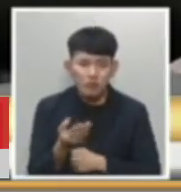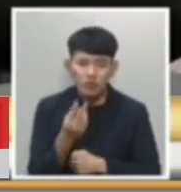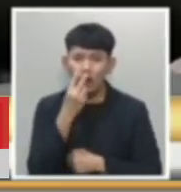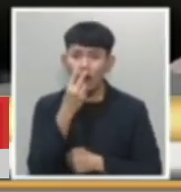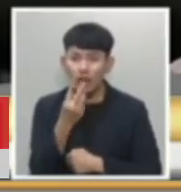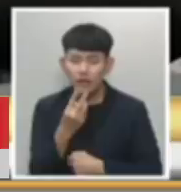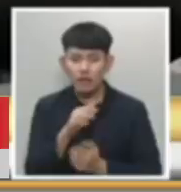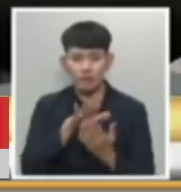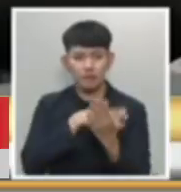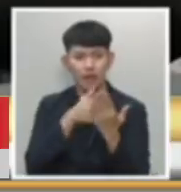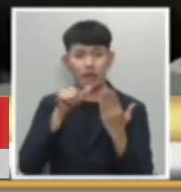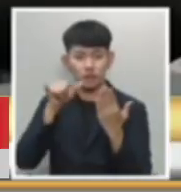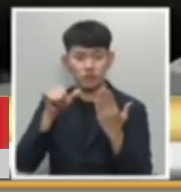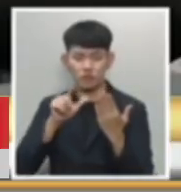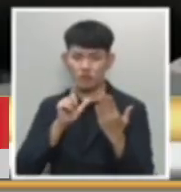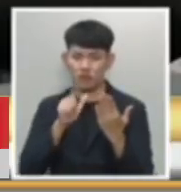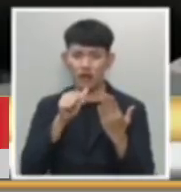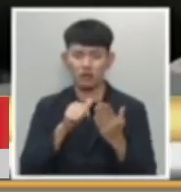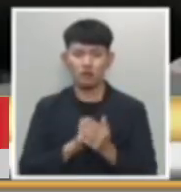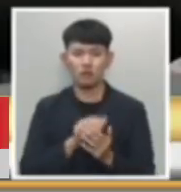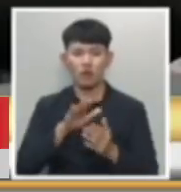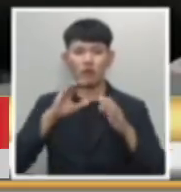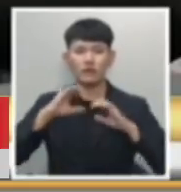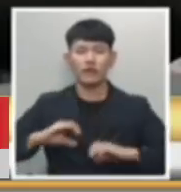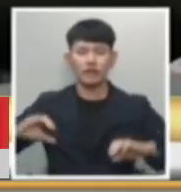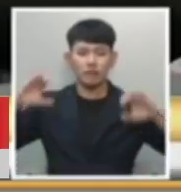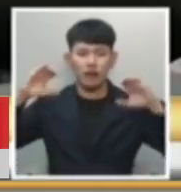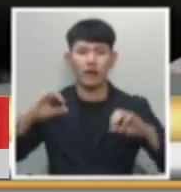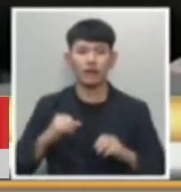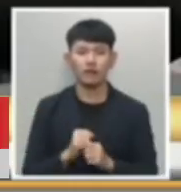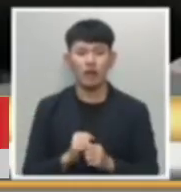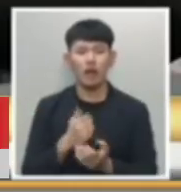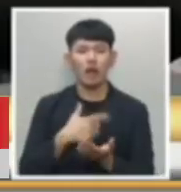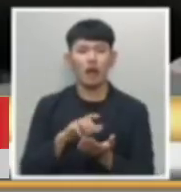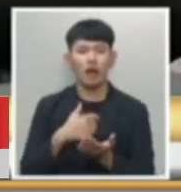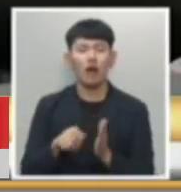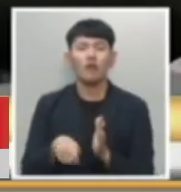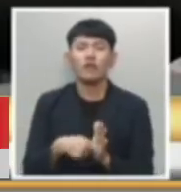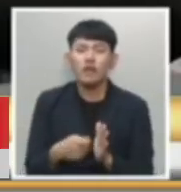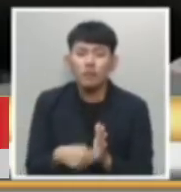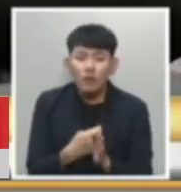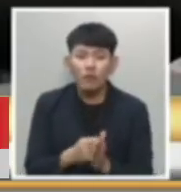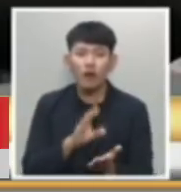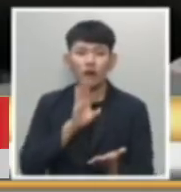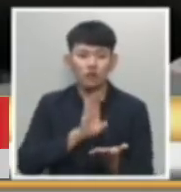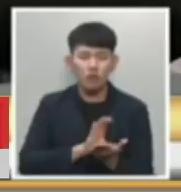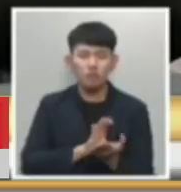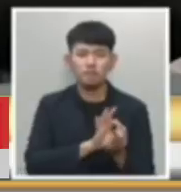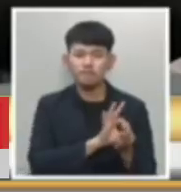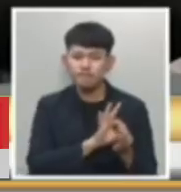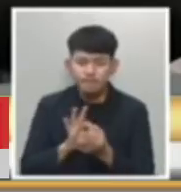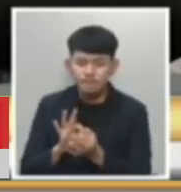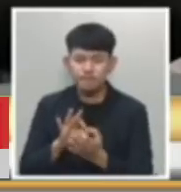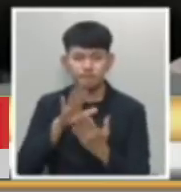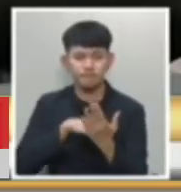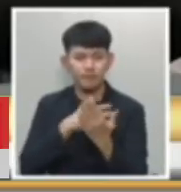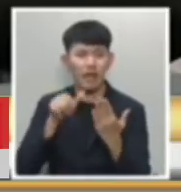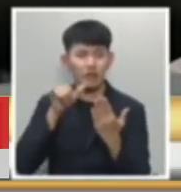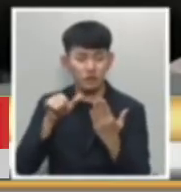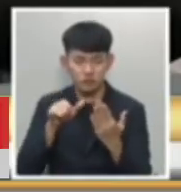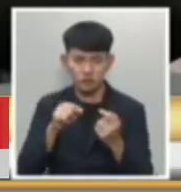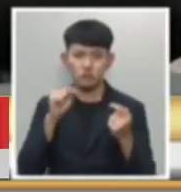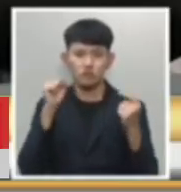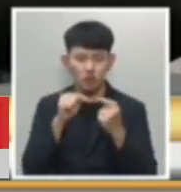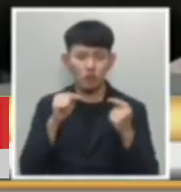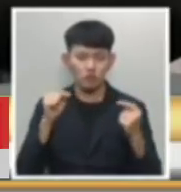าสตร์หลักๆที่รัฐบาลได้กล่าวอ้างว่าได้จัดงบประมาณครั้งนี้ให้เป็นไปตามยุทธศาสตร์และสอดคล้องตาม